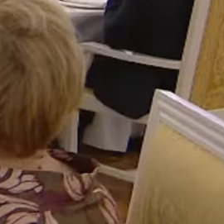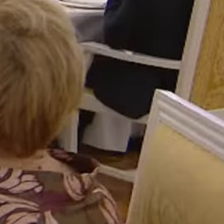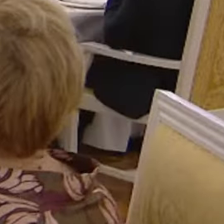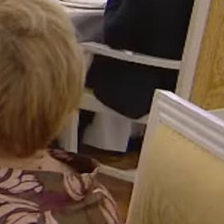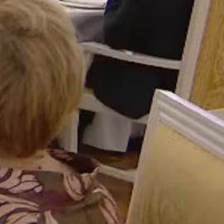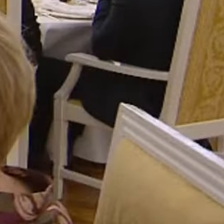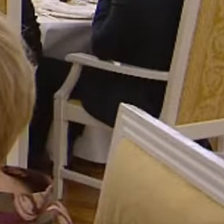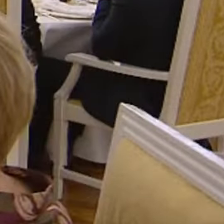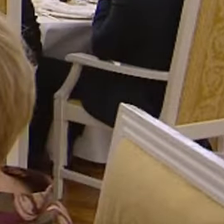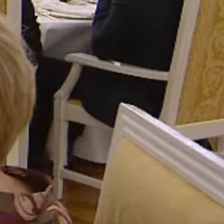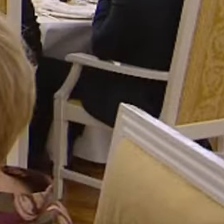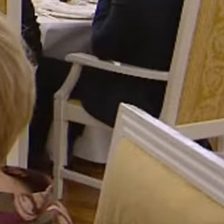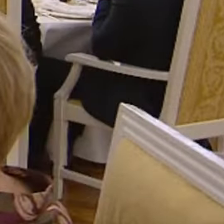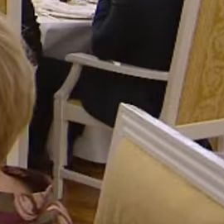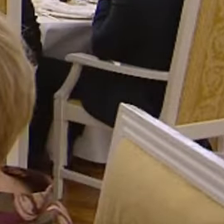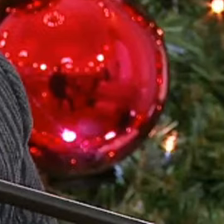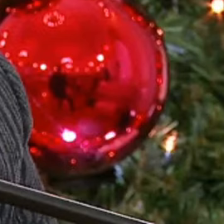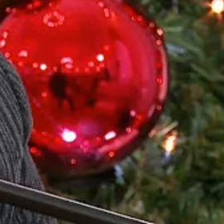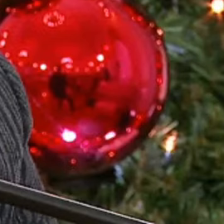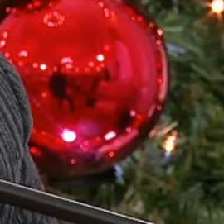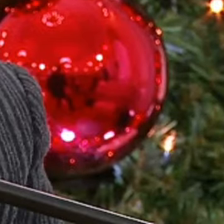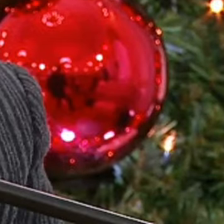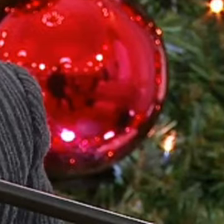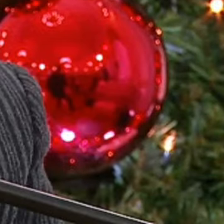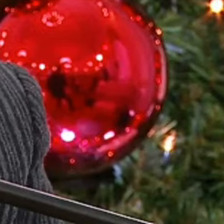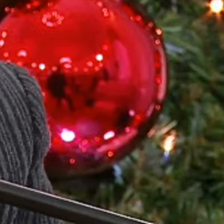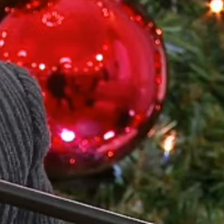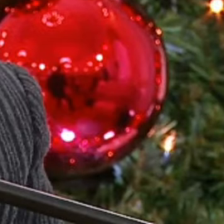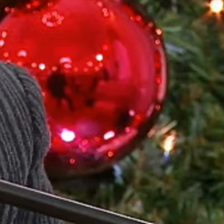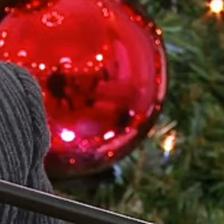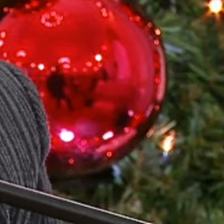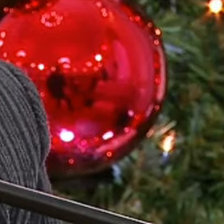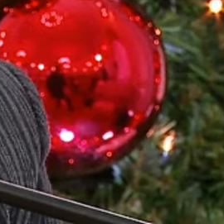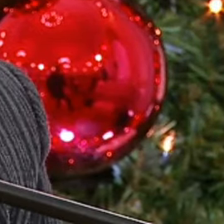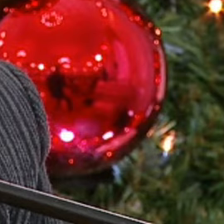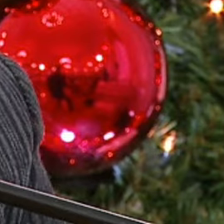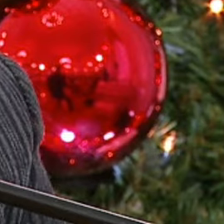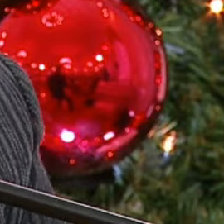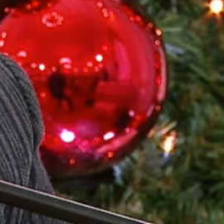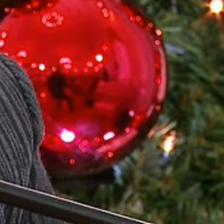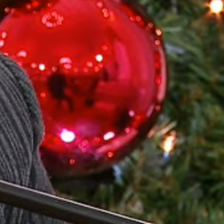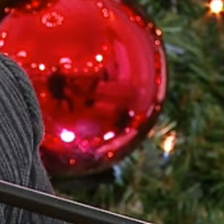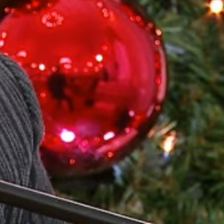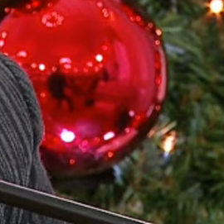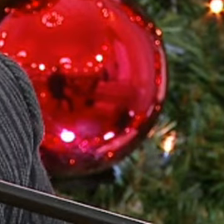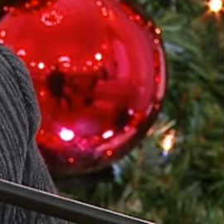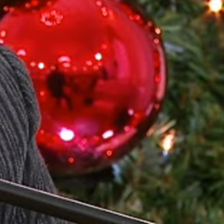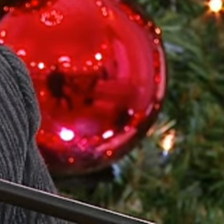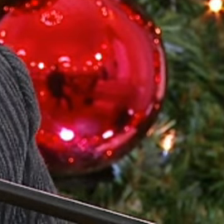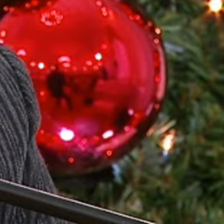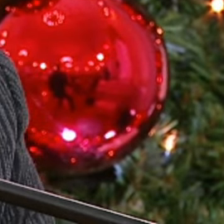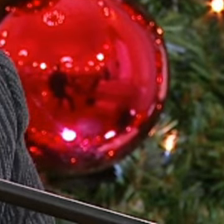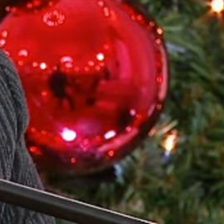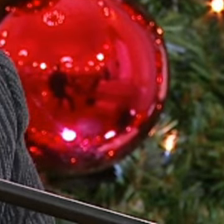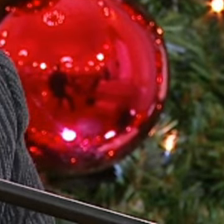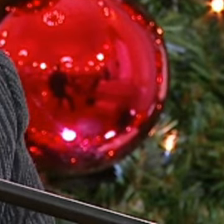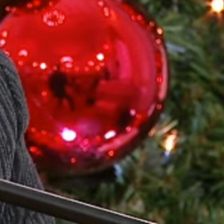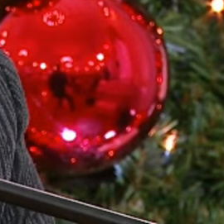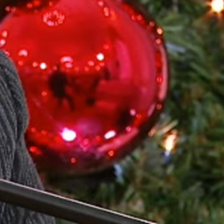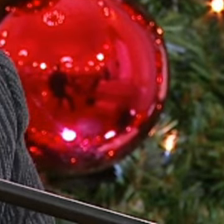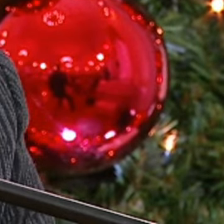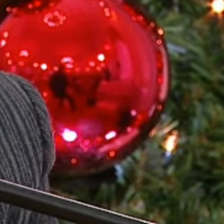Iš gimtosios kalbos pamokų kažkadais, manyje vis atliks